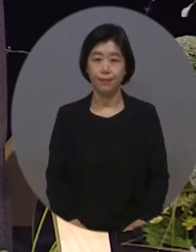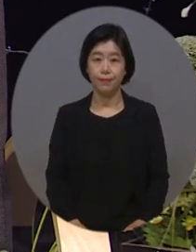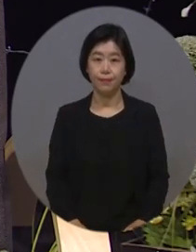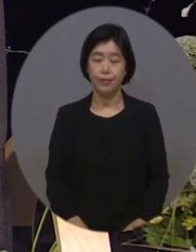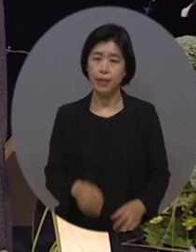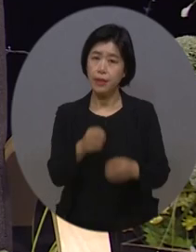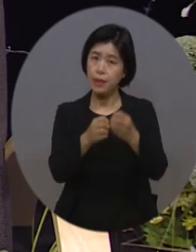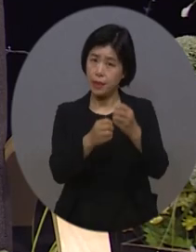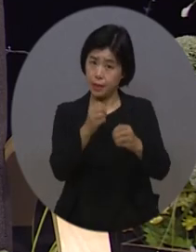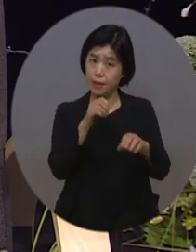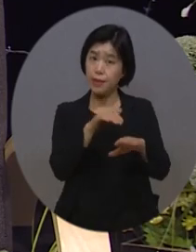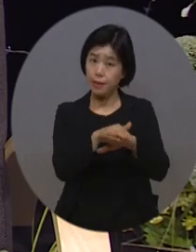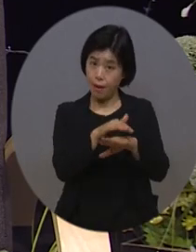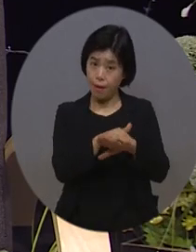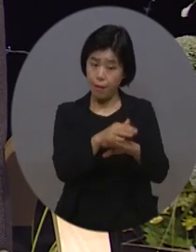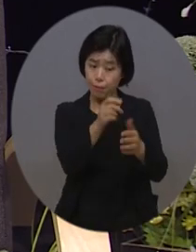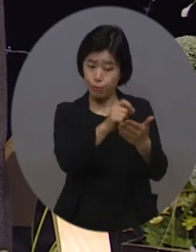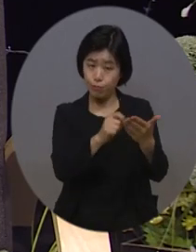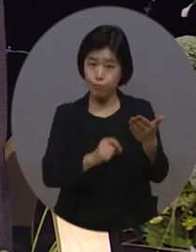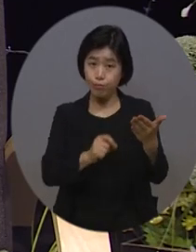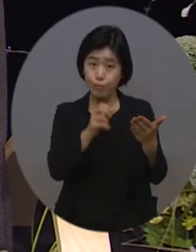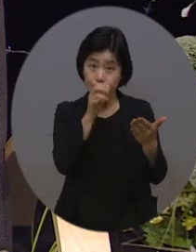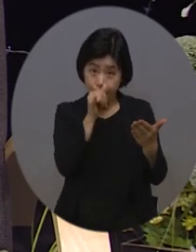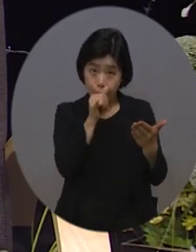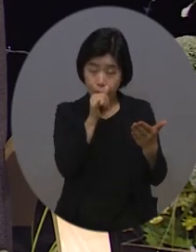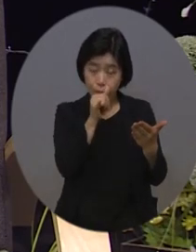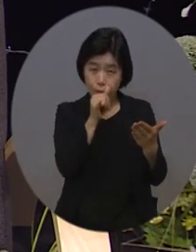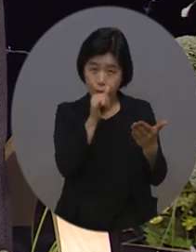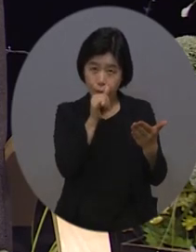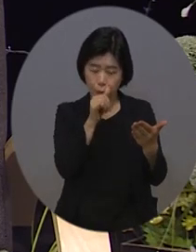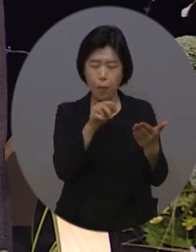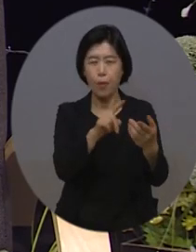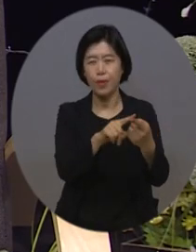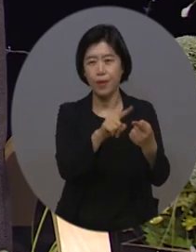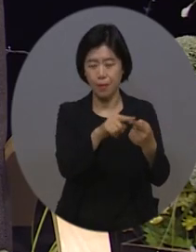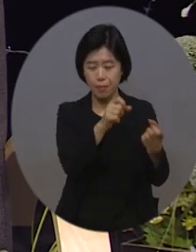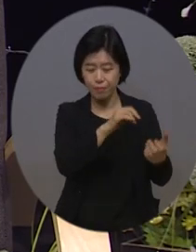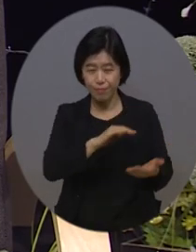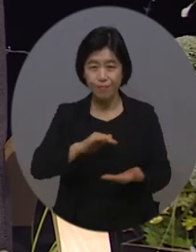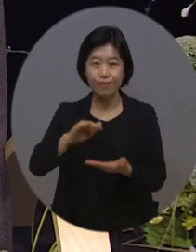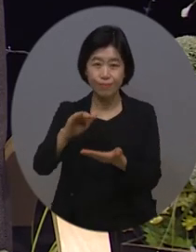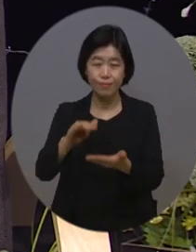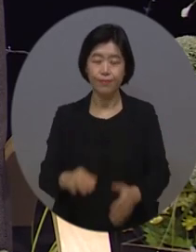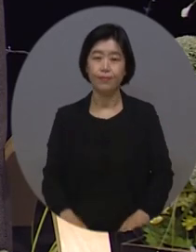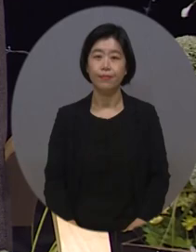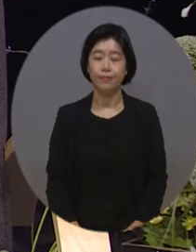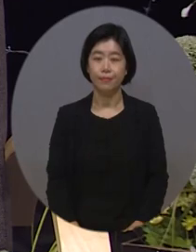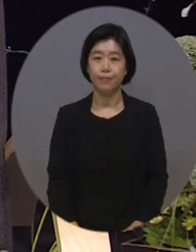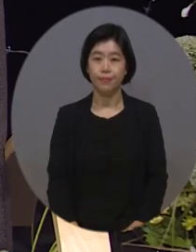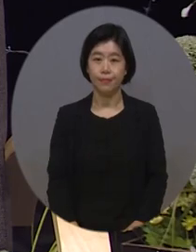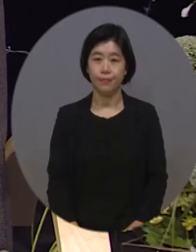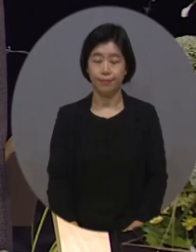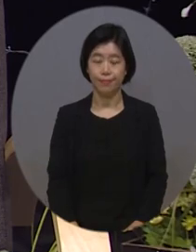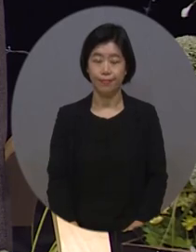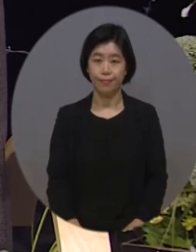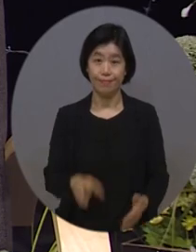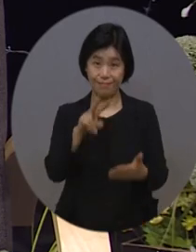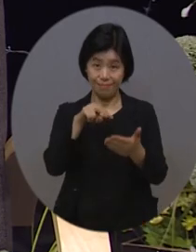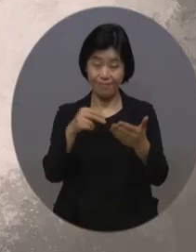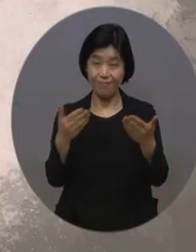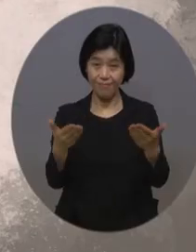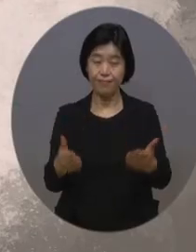산문으로 쓴 작품입니다만 그중 일부를 발췌해 봤습니다. 먼저